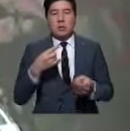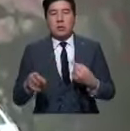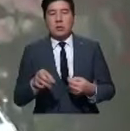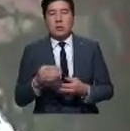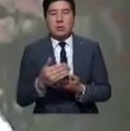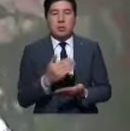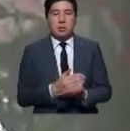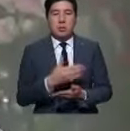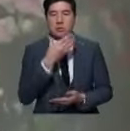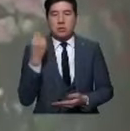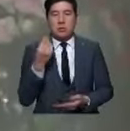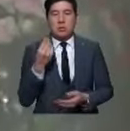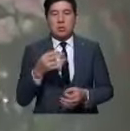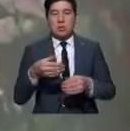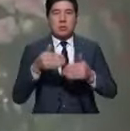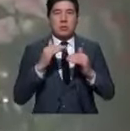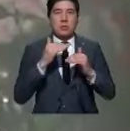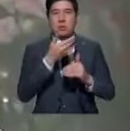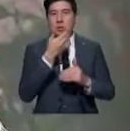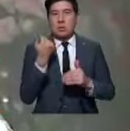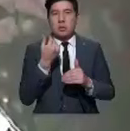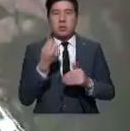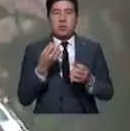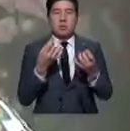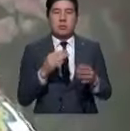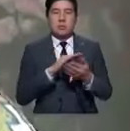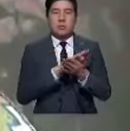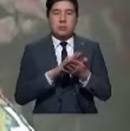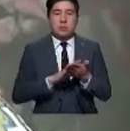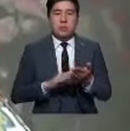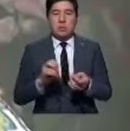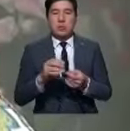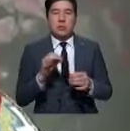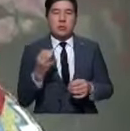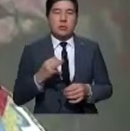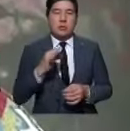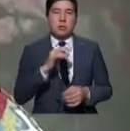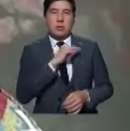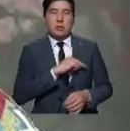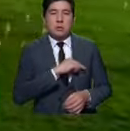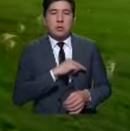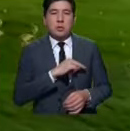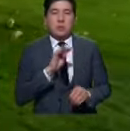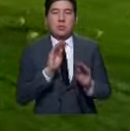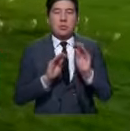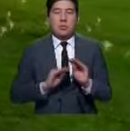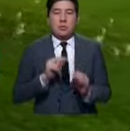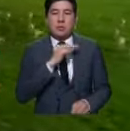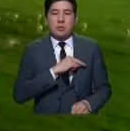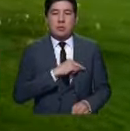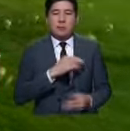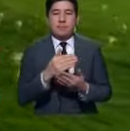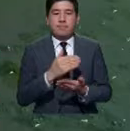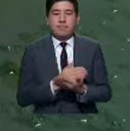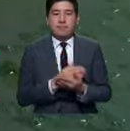этого не получаем. Это чисто лабораторная такая работа, творческая. В конце года внимание